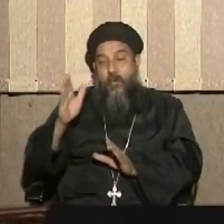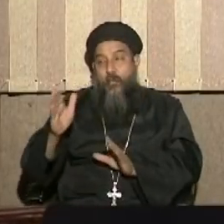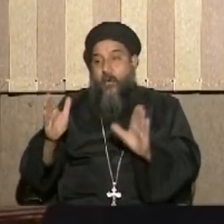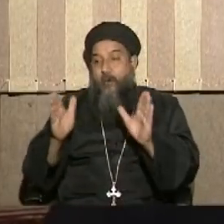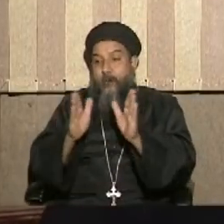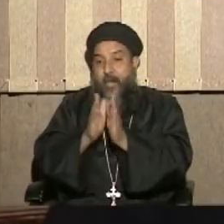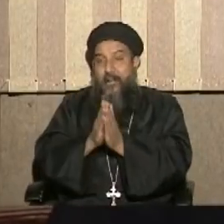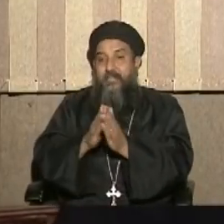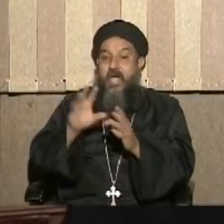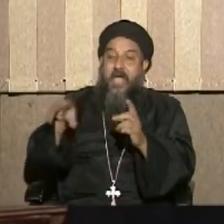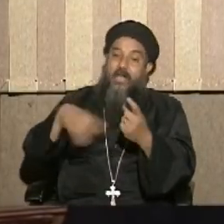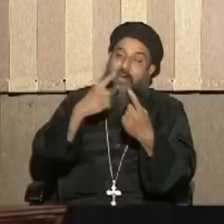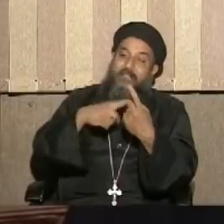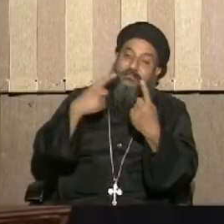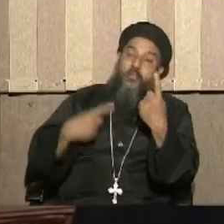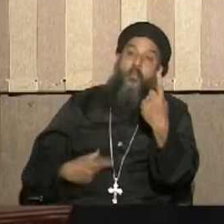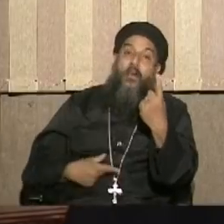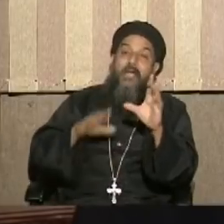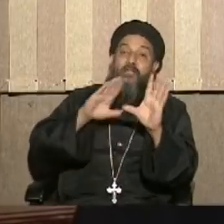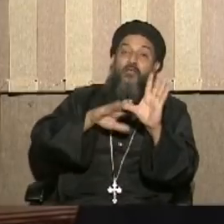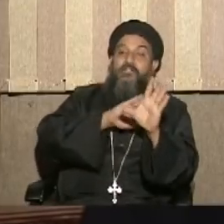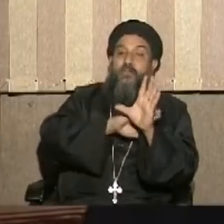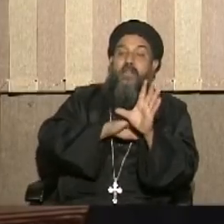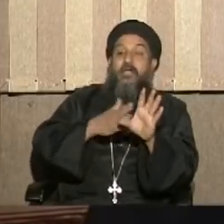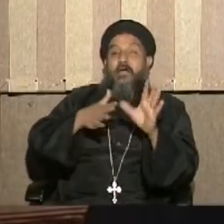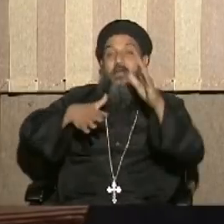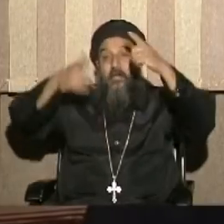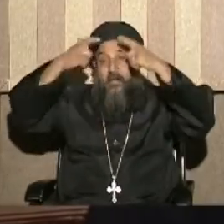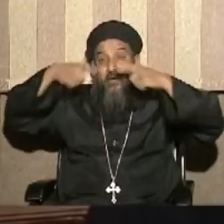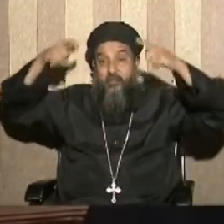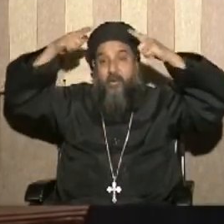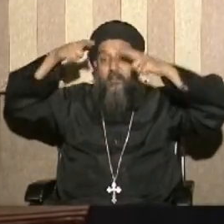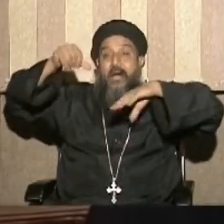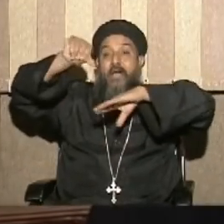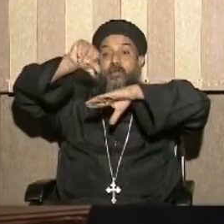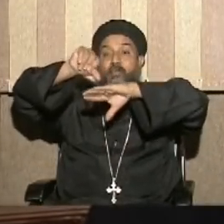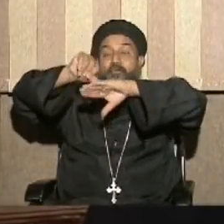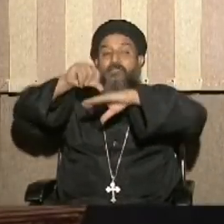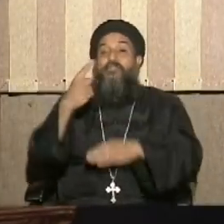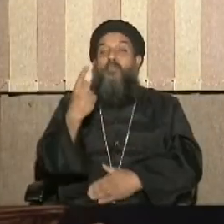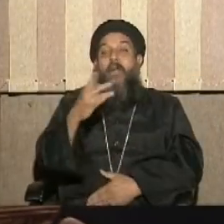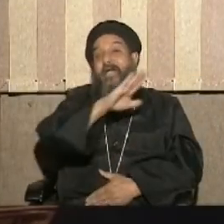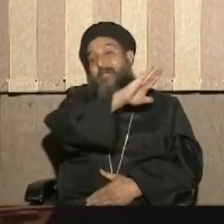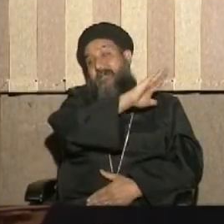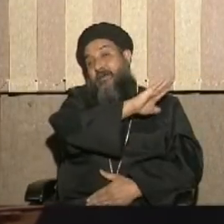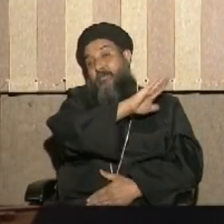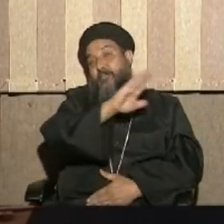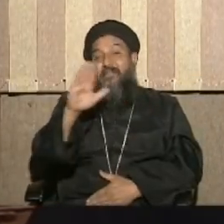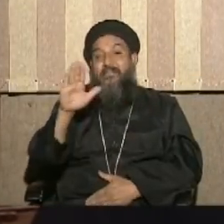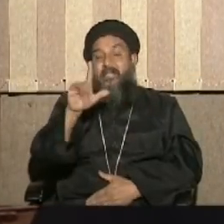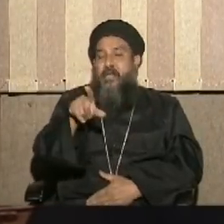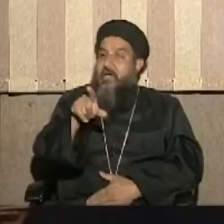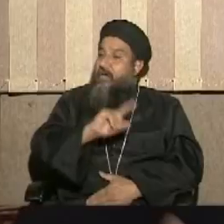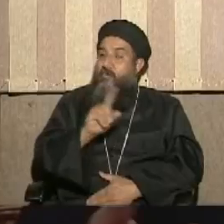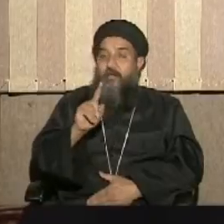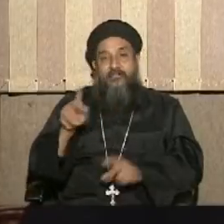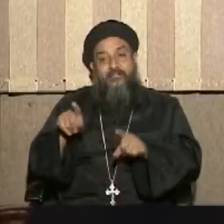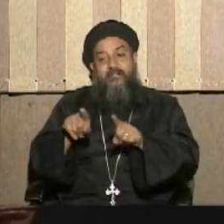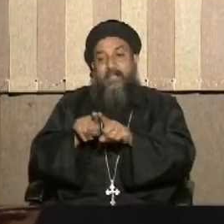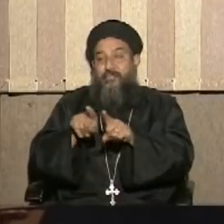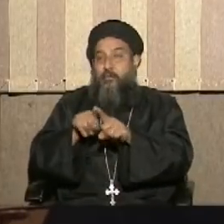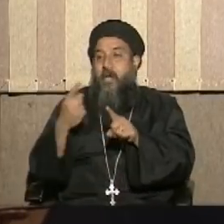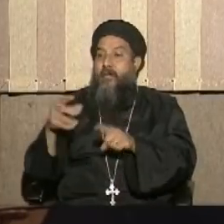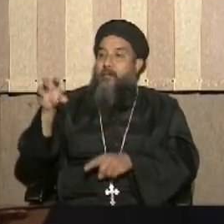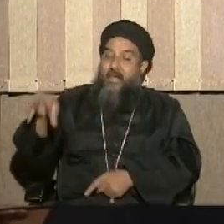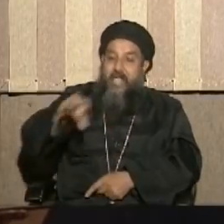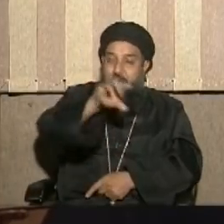للحاجات الأيريوسية اللي كانت موجودة في عهد ديموفيلوس وكانت موجودة في الكنيسة، إلا أن أول المجمع موجه له اللوم لأنه بيجمع